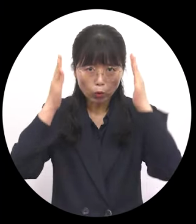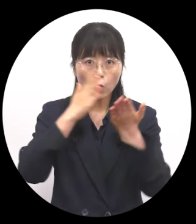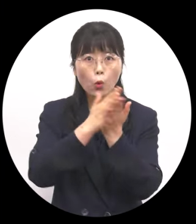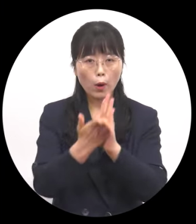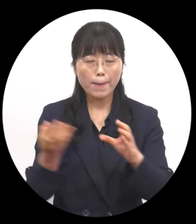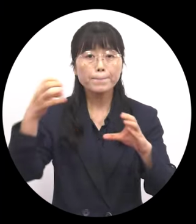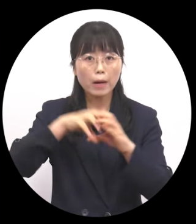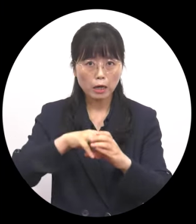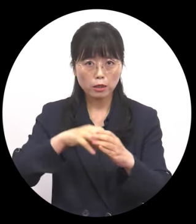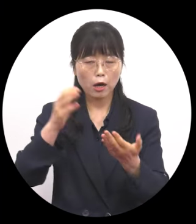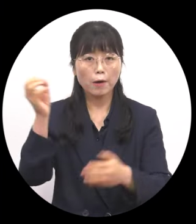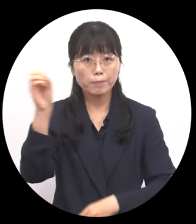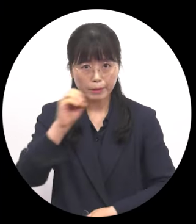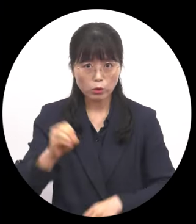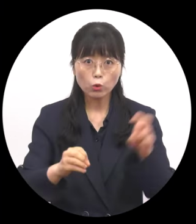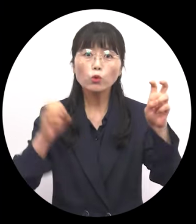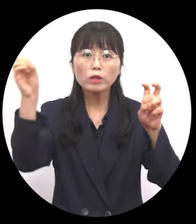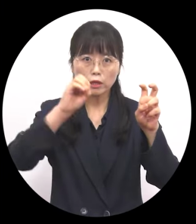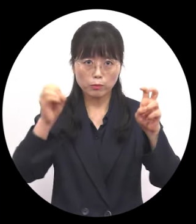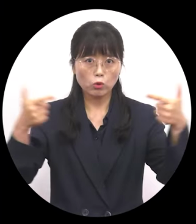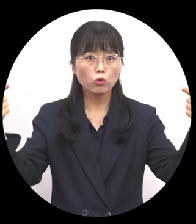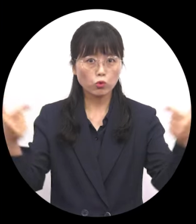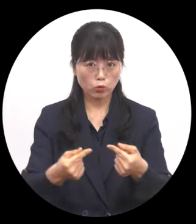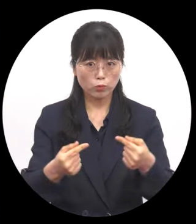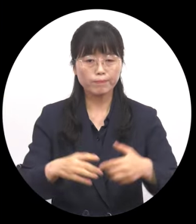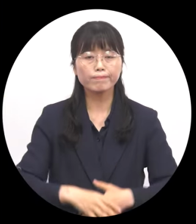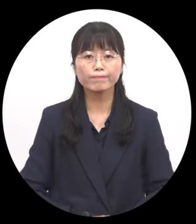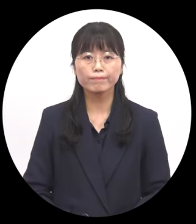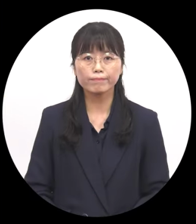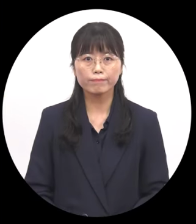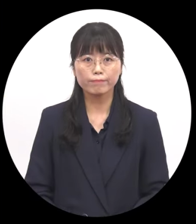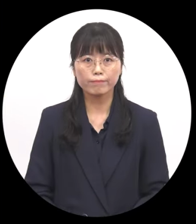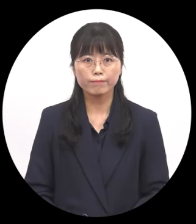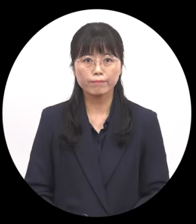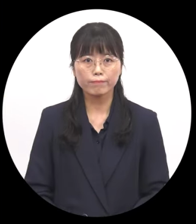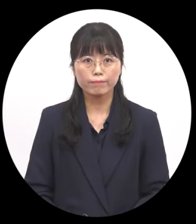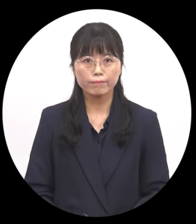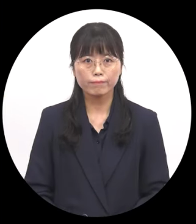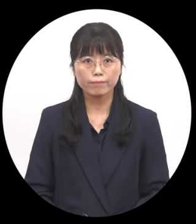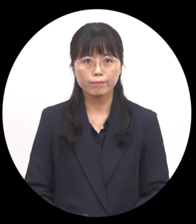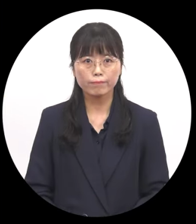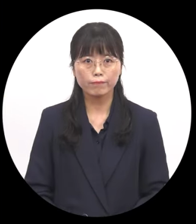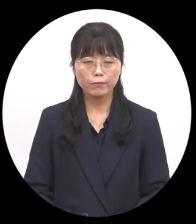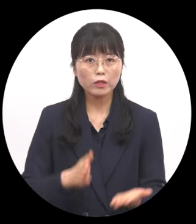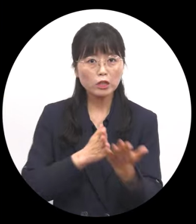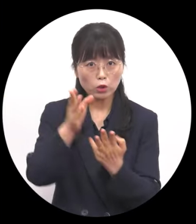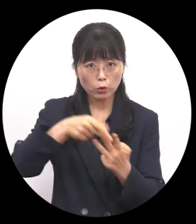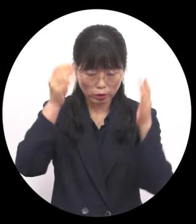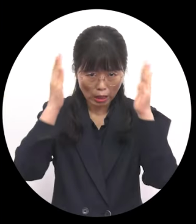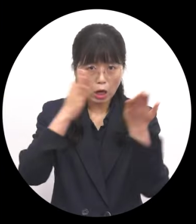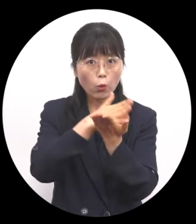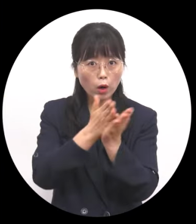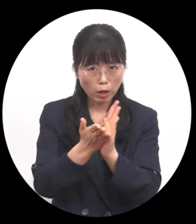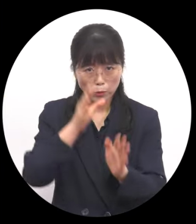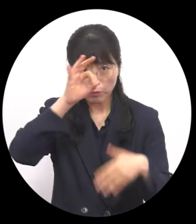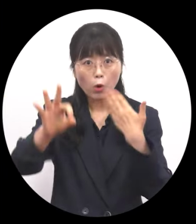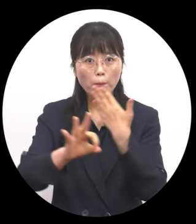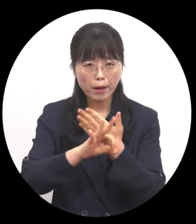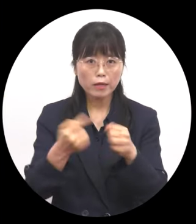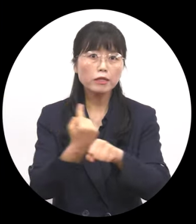교과의 반영 비율은 20%로 줄었다라고 보시면 되겠습니다. 진로 선택 과목의